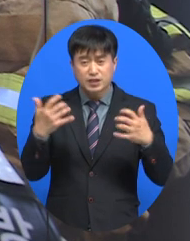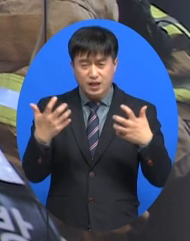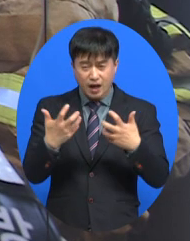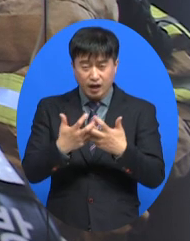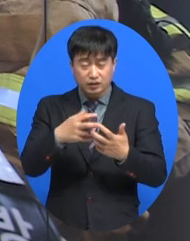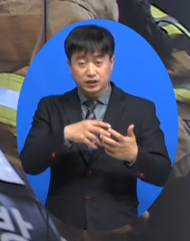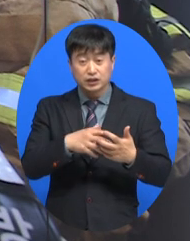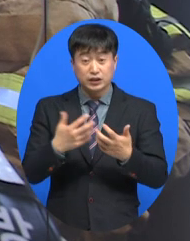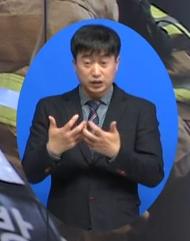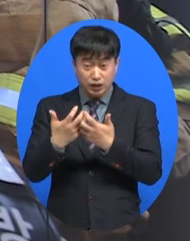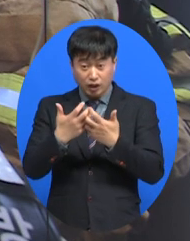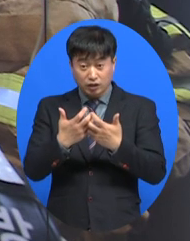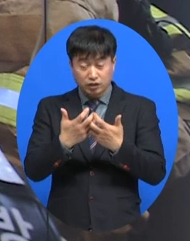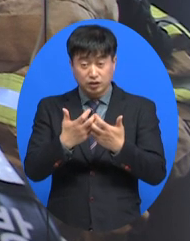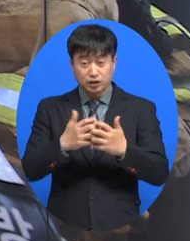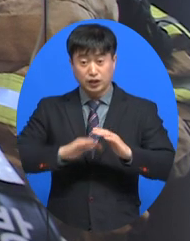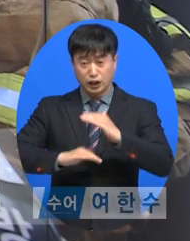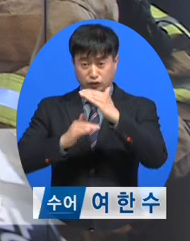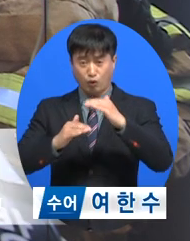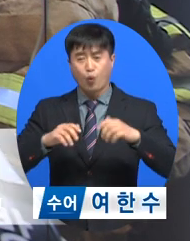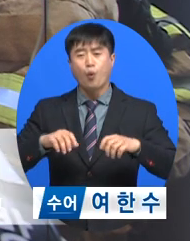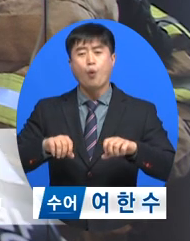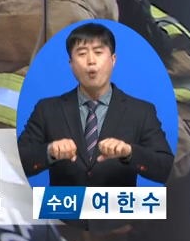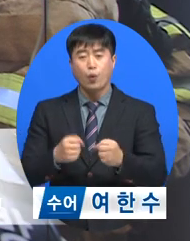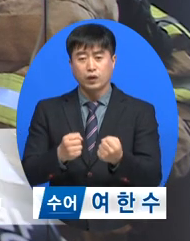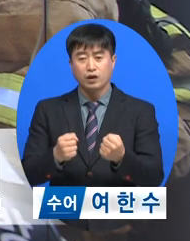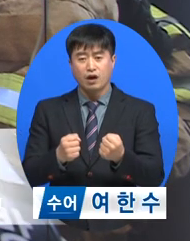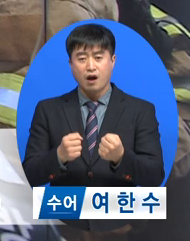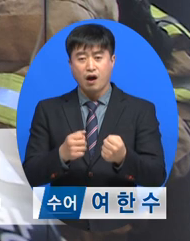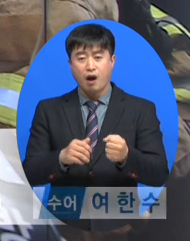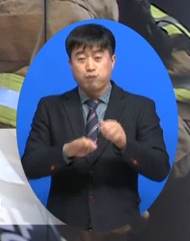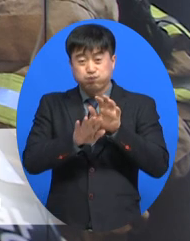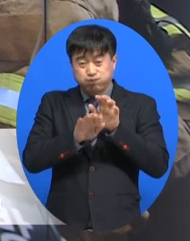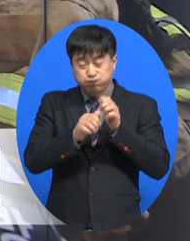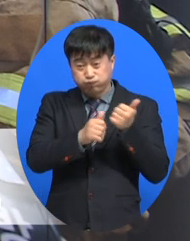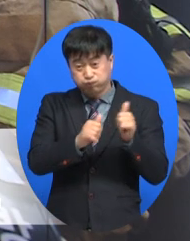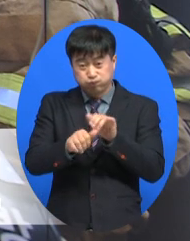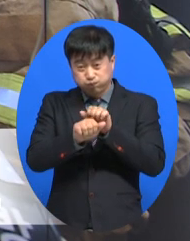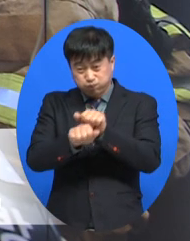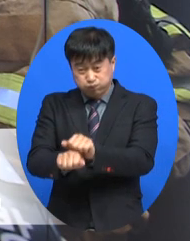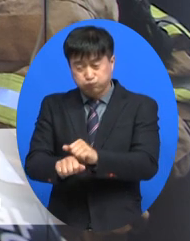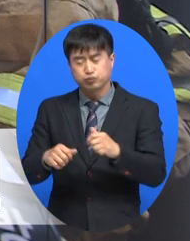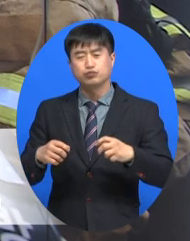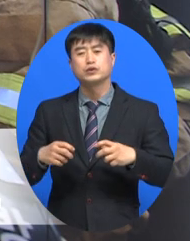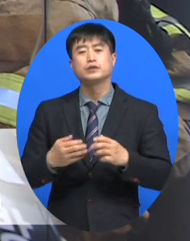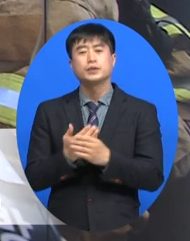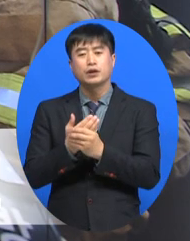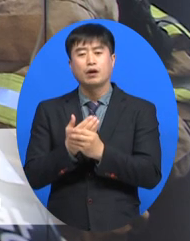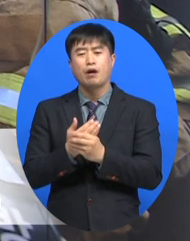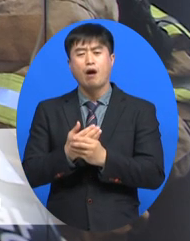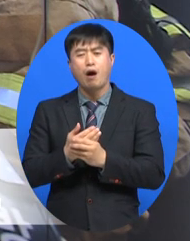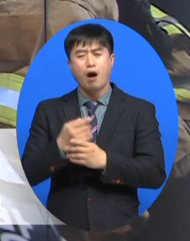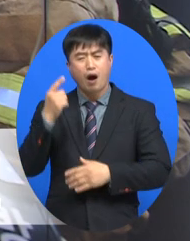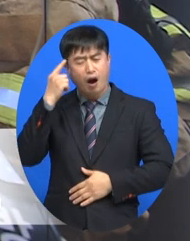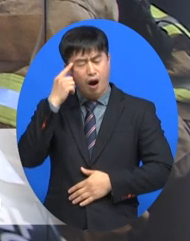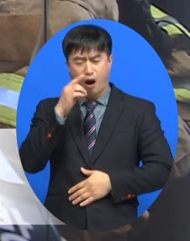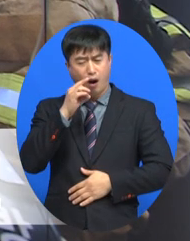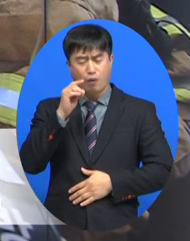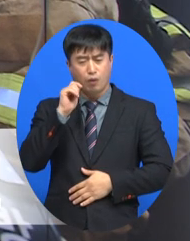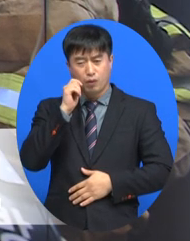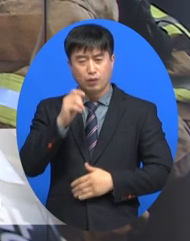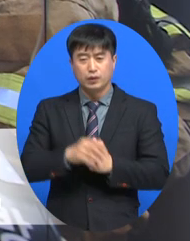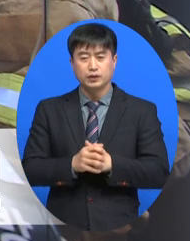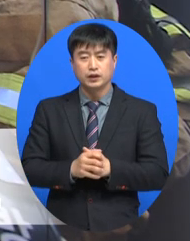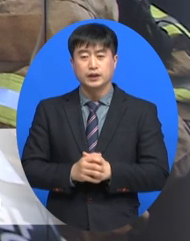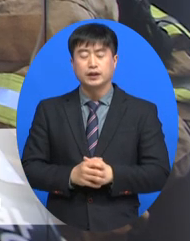사람들이 가득 서 있는 에스컬레이터가 고장나 대형 압사 사고가 일어난다면 어떨까요? 생각만으로도 끔찍한데요. 경기도가